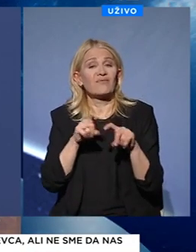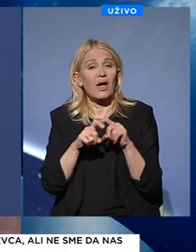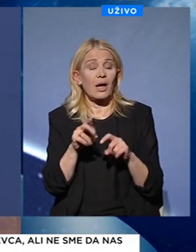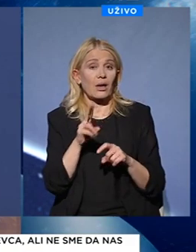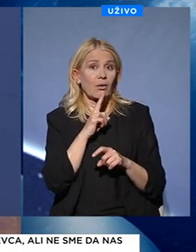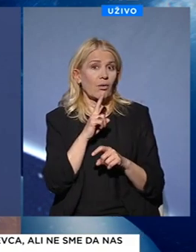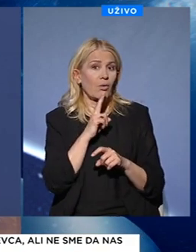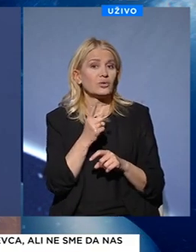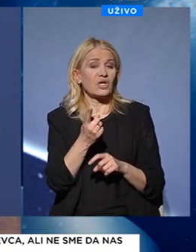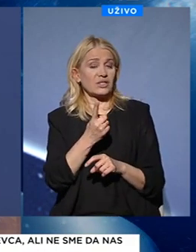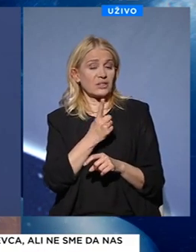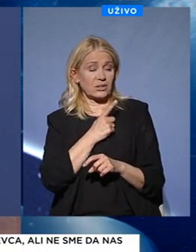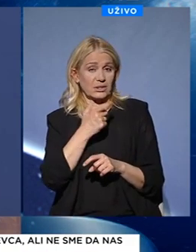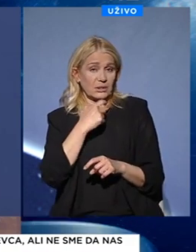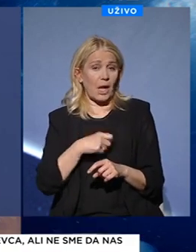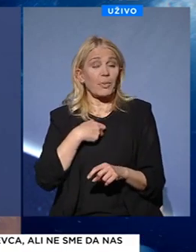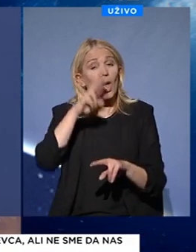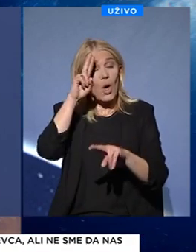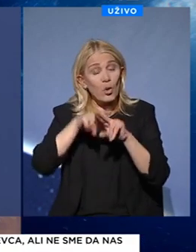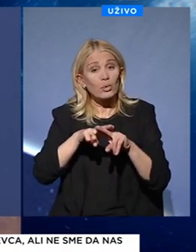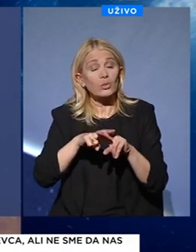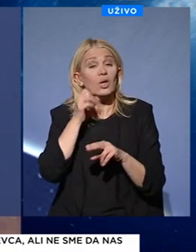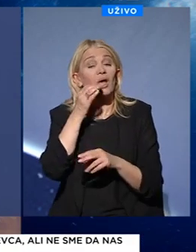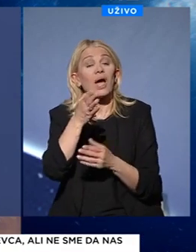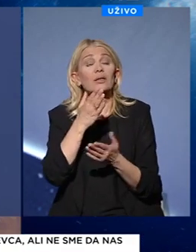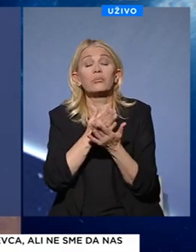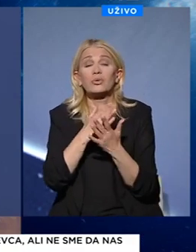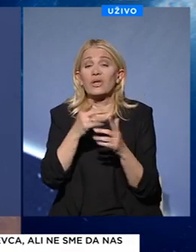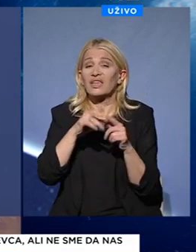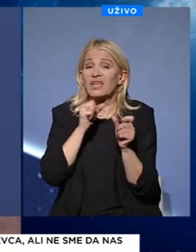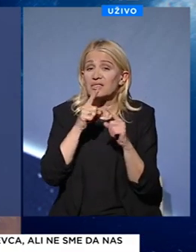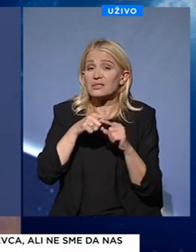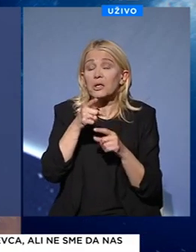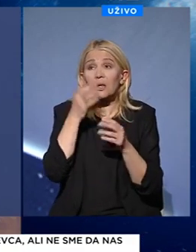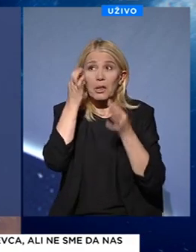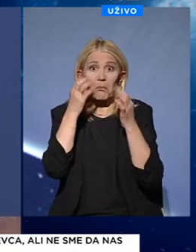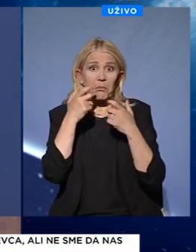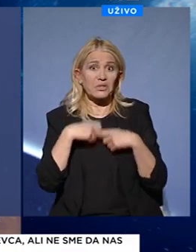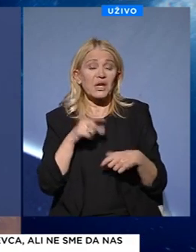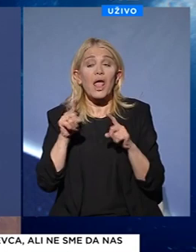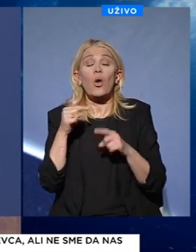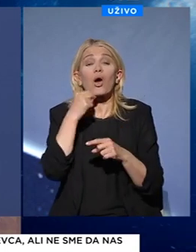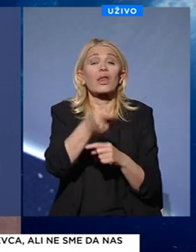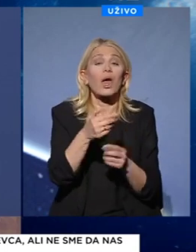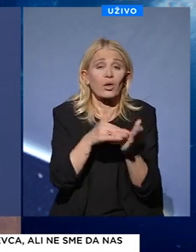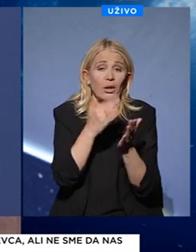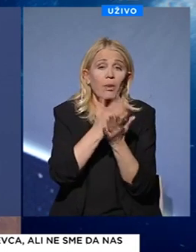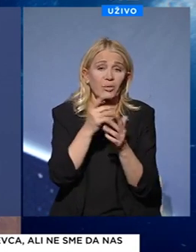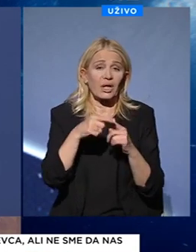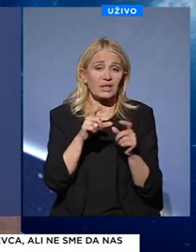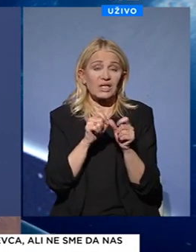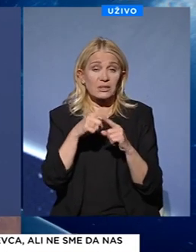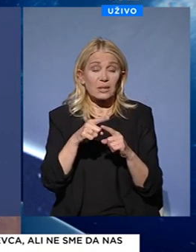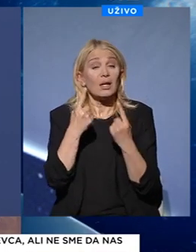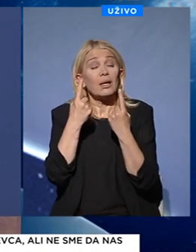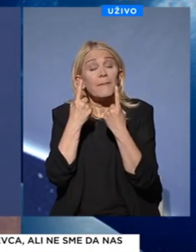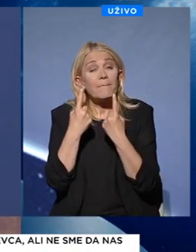će sam pacijent da odluči kada će biti testiran ili on misli ili mu je neko rekao da bude testiran.